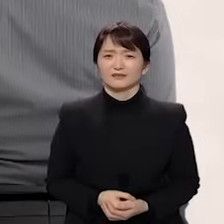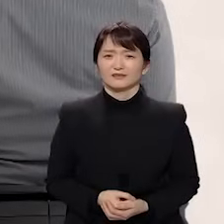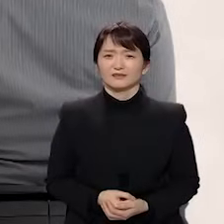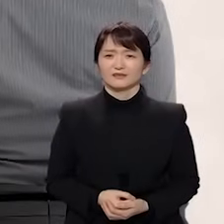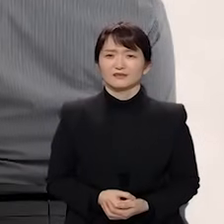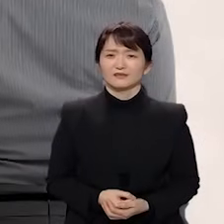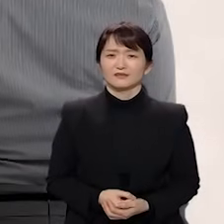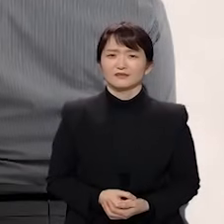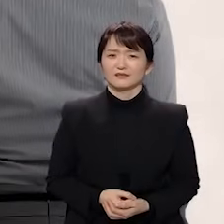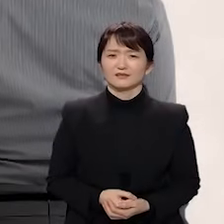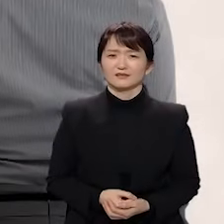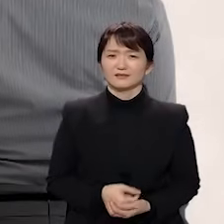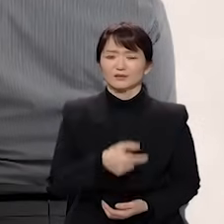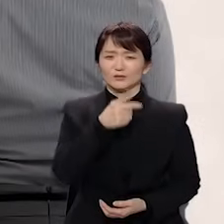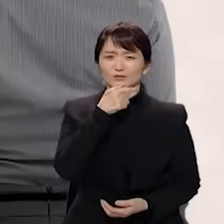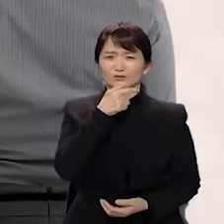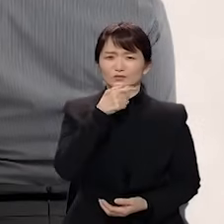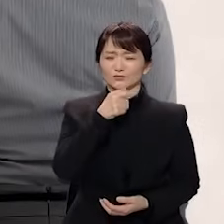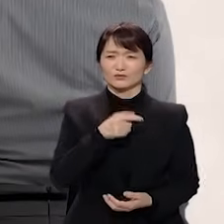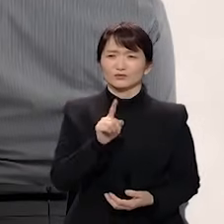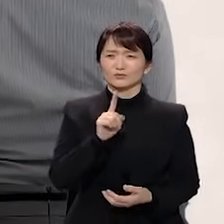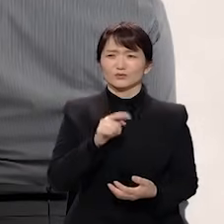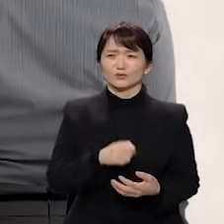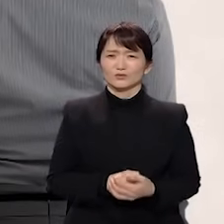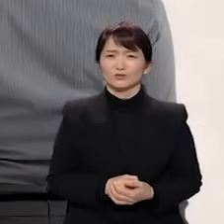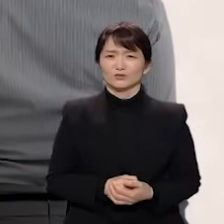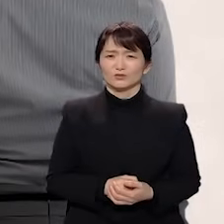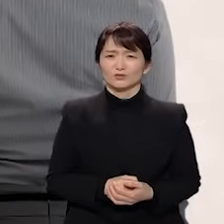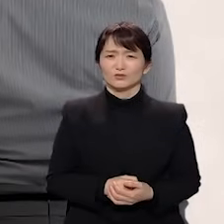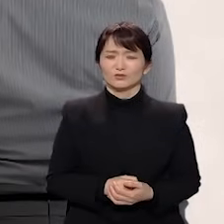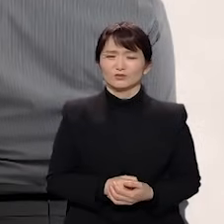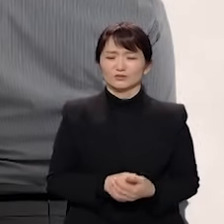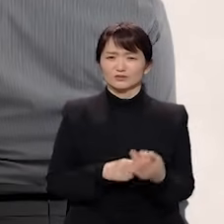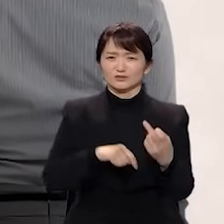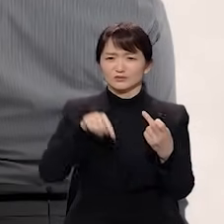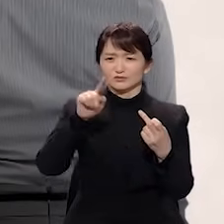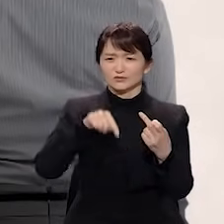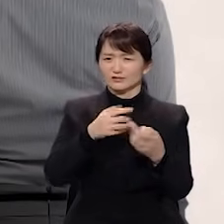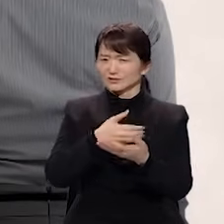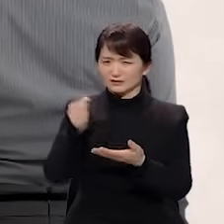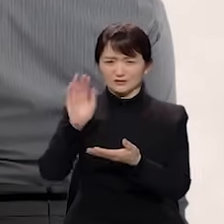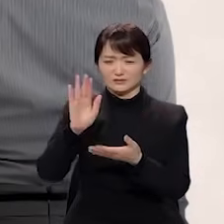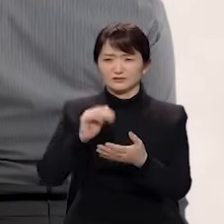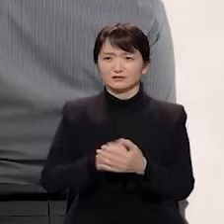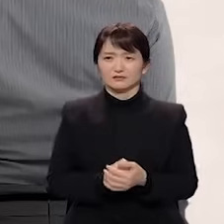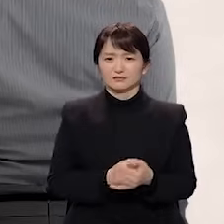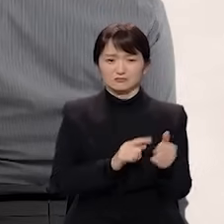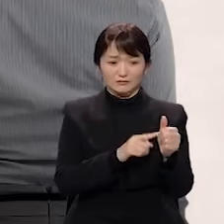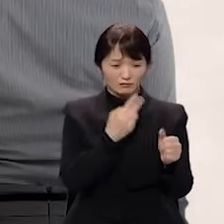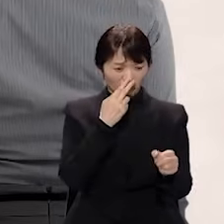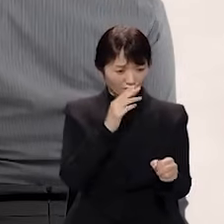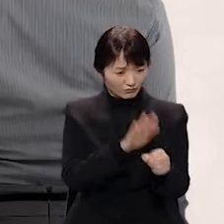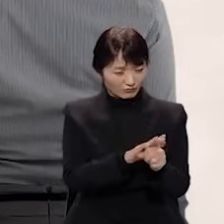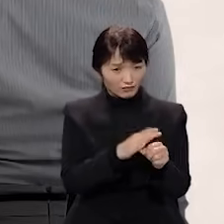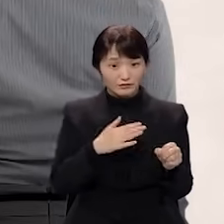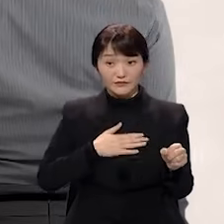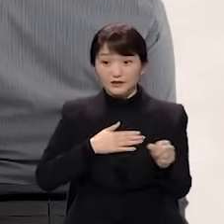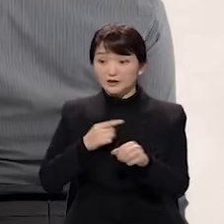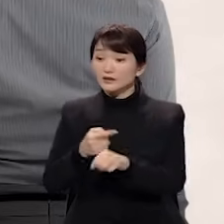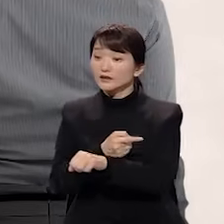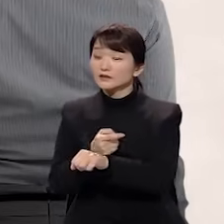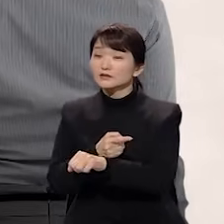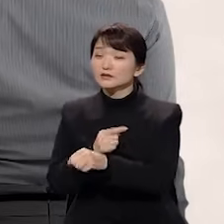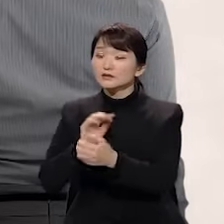너무 황당하지아요 이게 생수 한 병도 아니고 그래서 너무 어이가 없어서 아 제가 한시간 뒤에 외출하니